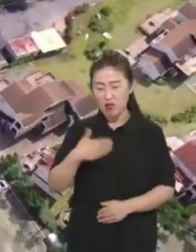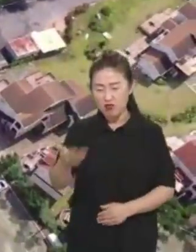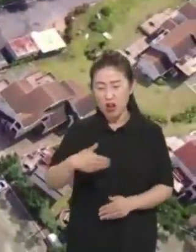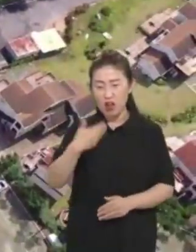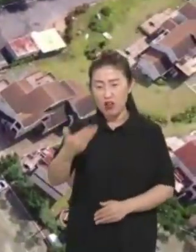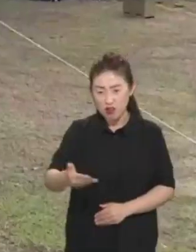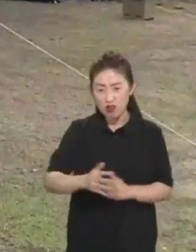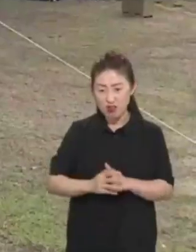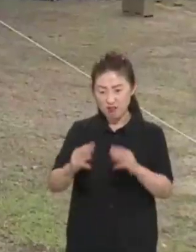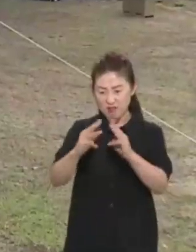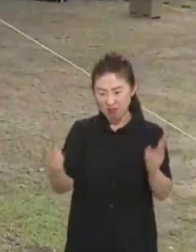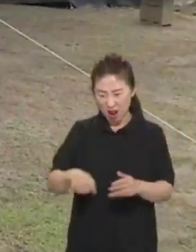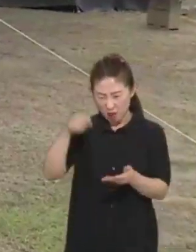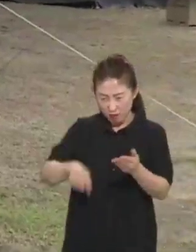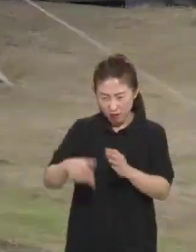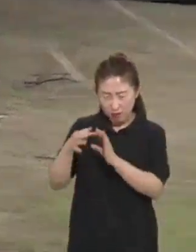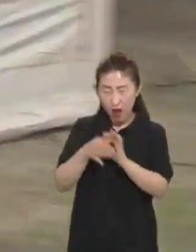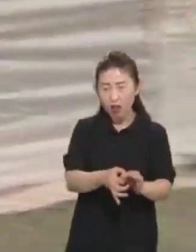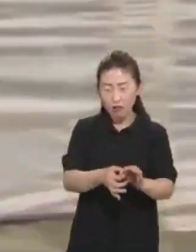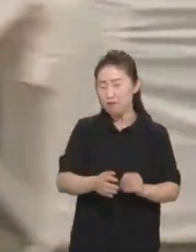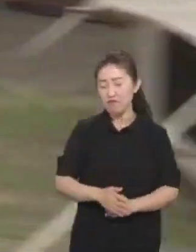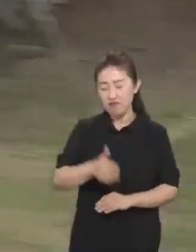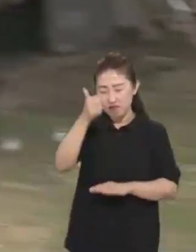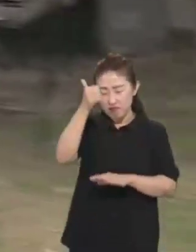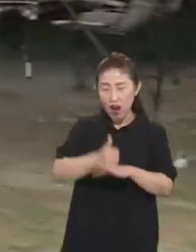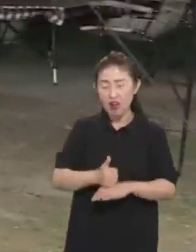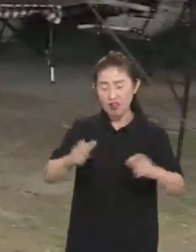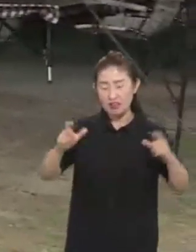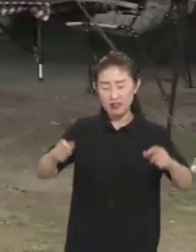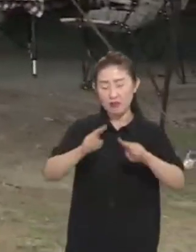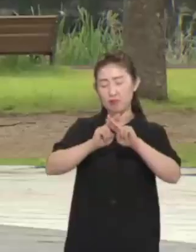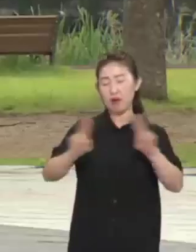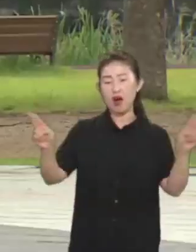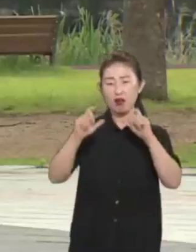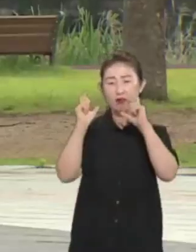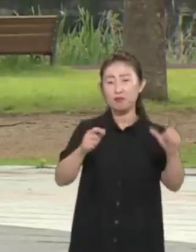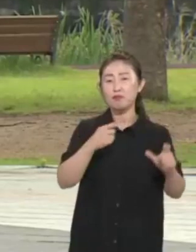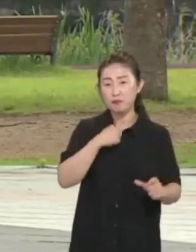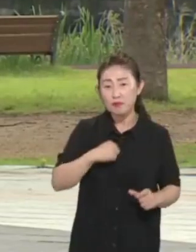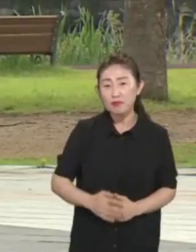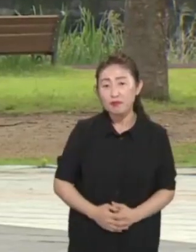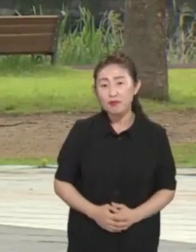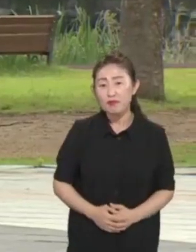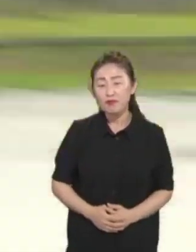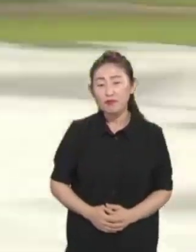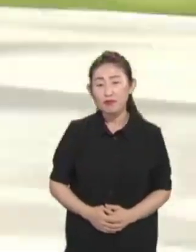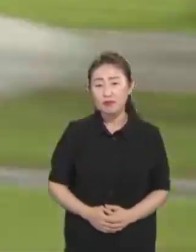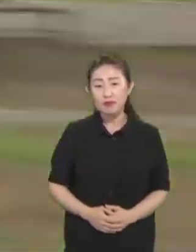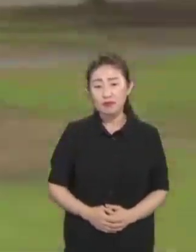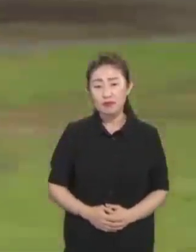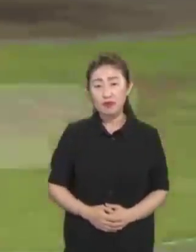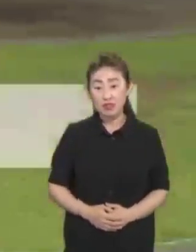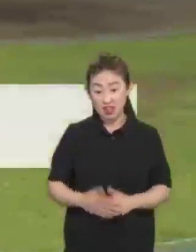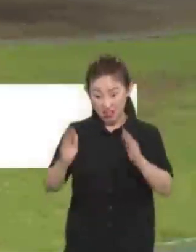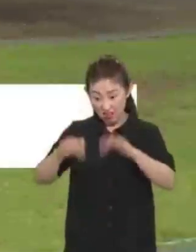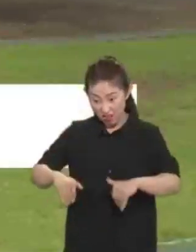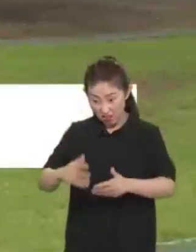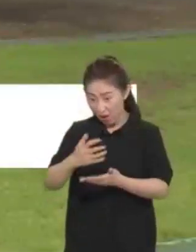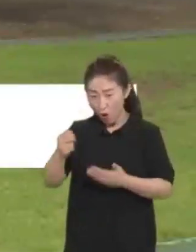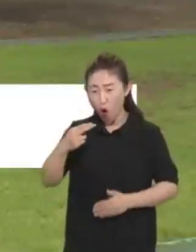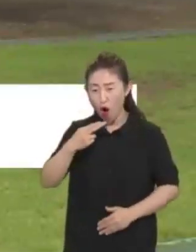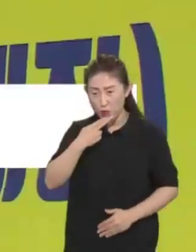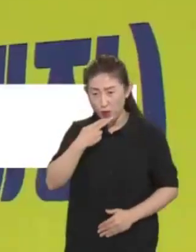텐트 행위가 개선되지 않자 무료 캠핑장을 일시 폐쇄하는 특단의 조치를 내놨습니다. 이제까지 철거하지 않으면은 이